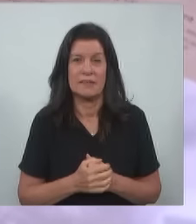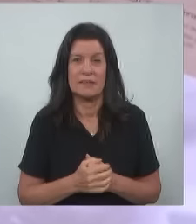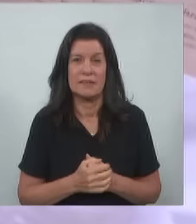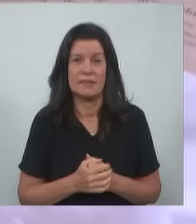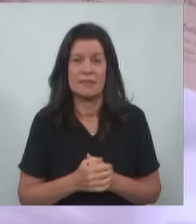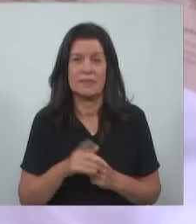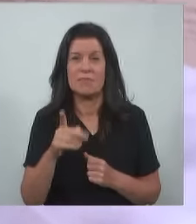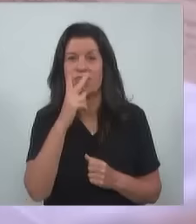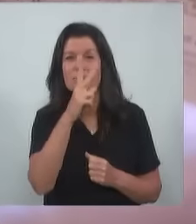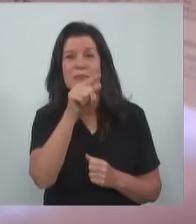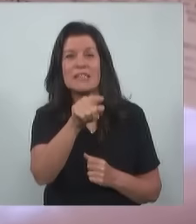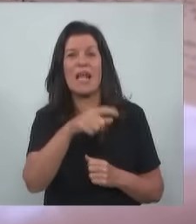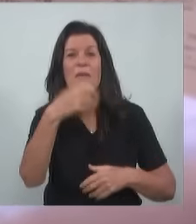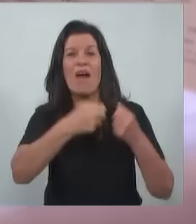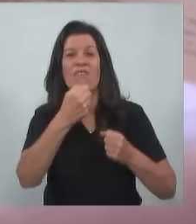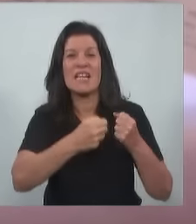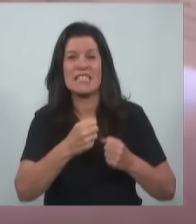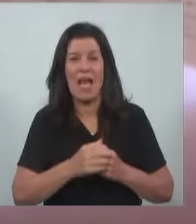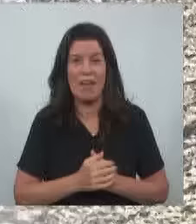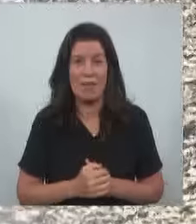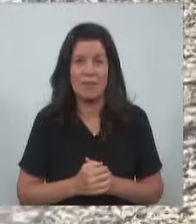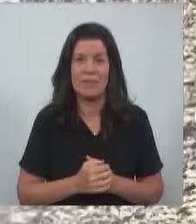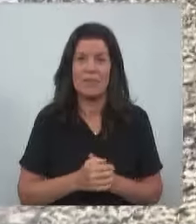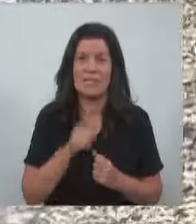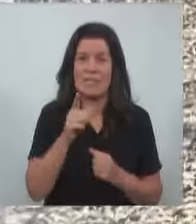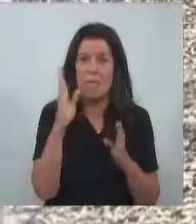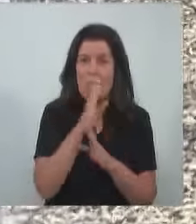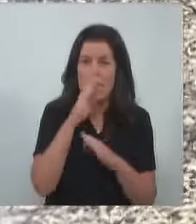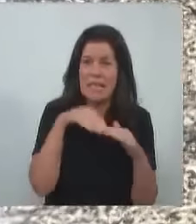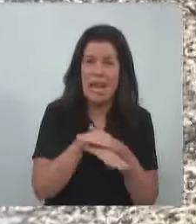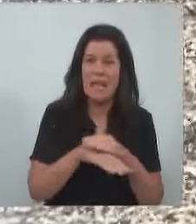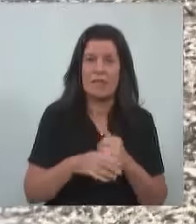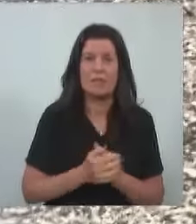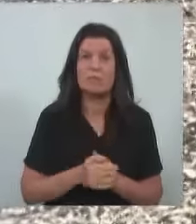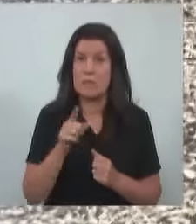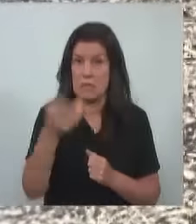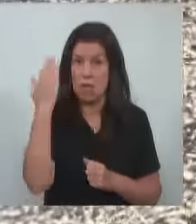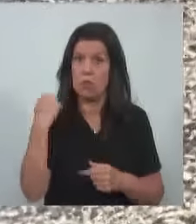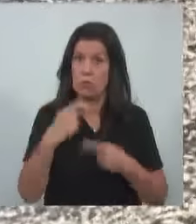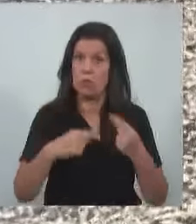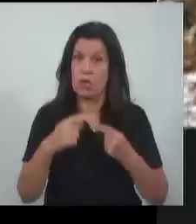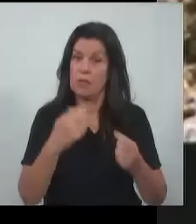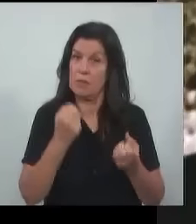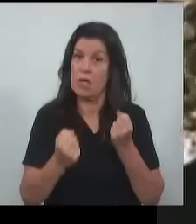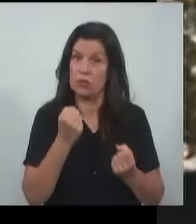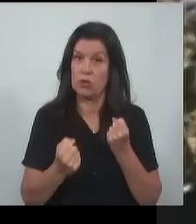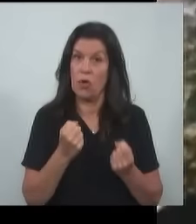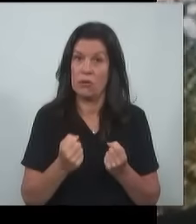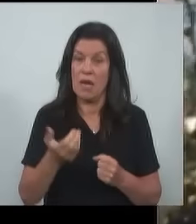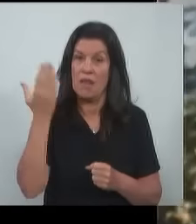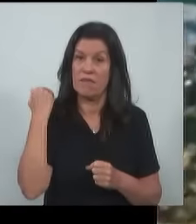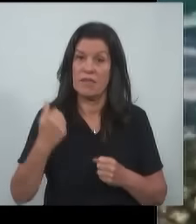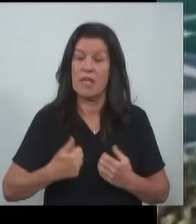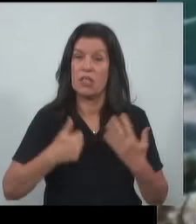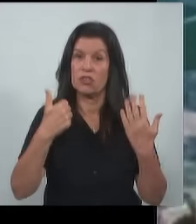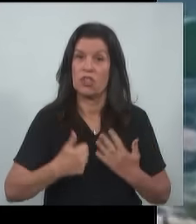הפגזה. הנה, זה יציאה מהמקלט. אלה היו שנים קשות מבחינה ביטחונית, לפני מלחמת ששת הימים. So sahen die Syrer